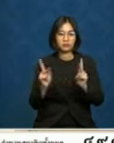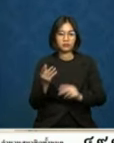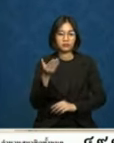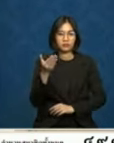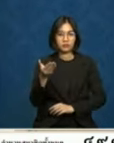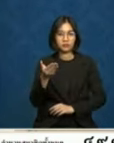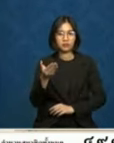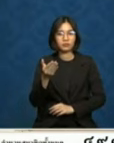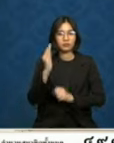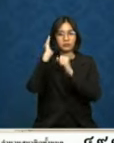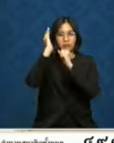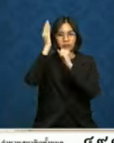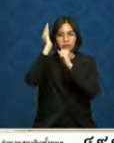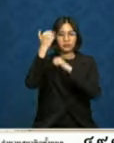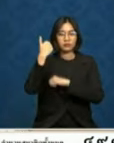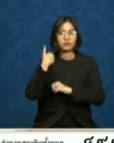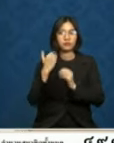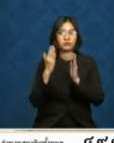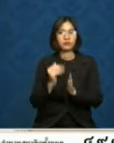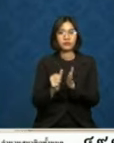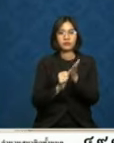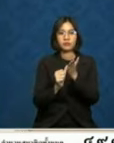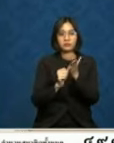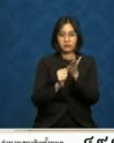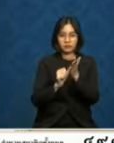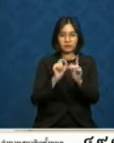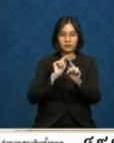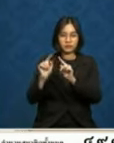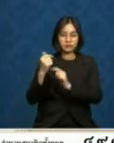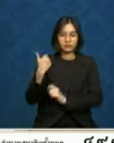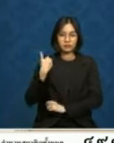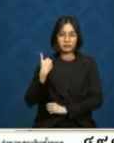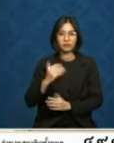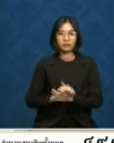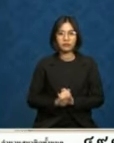นความเห็นมีผู้แปลยติขอสงวนคำแปลยติ